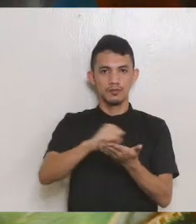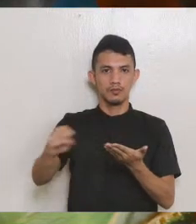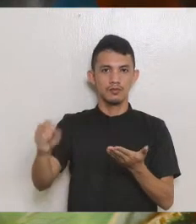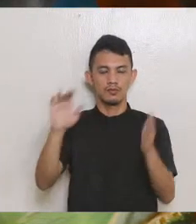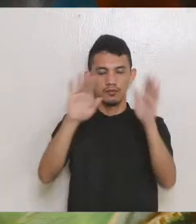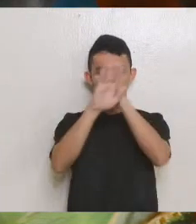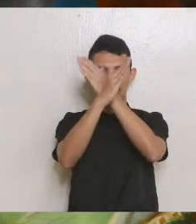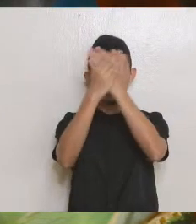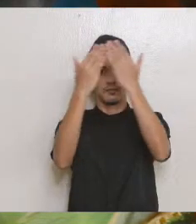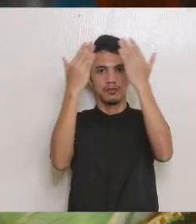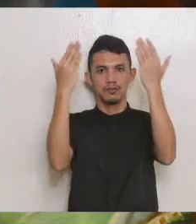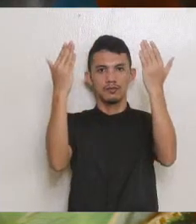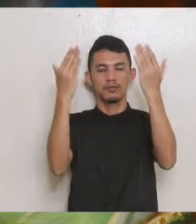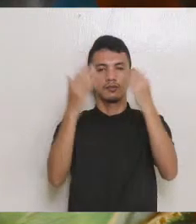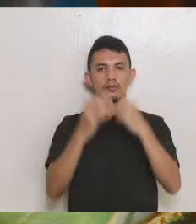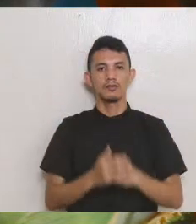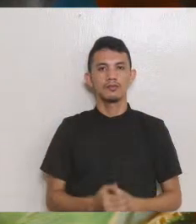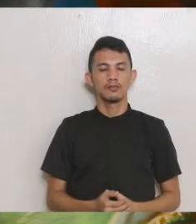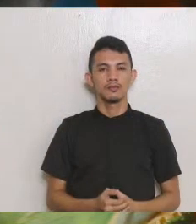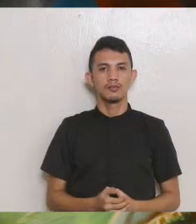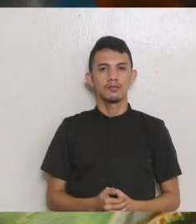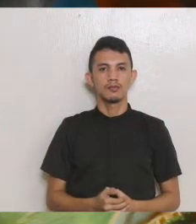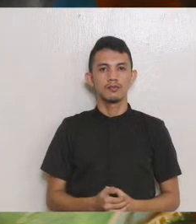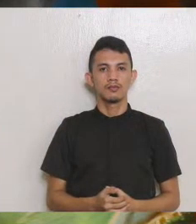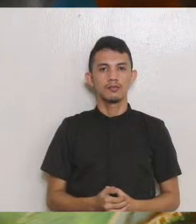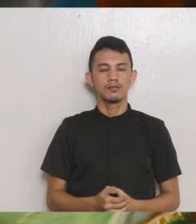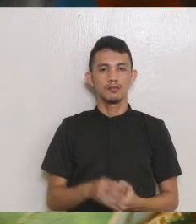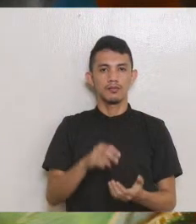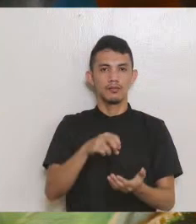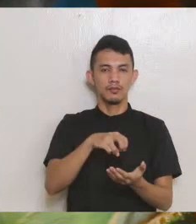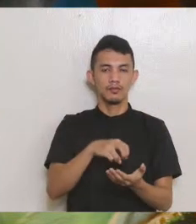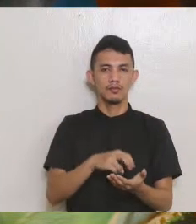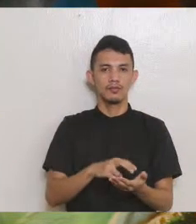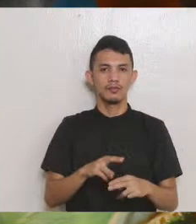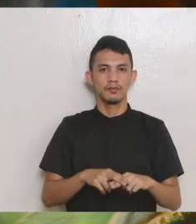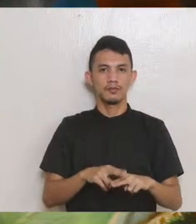langit, igampo ninyo kami. Palihog manglingkod.